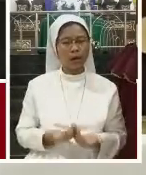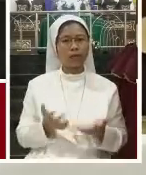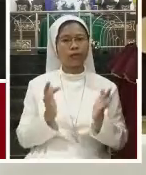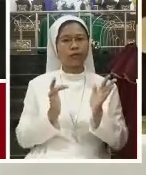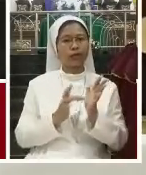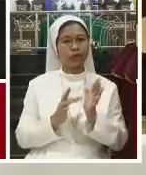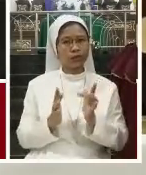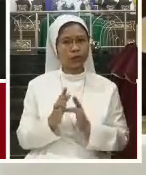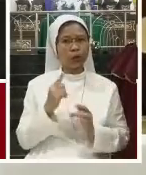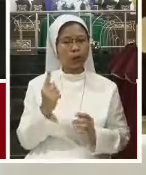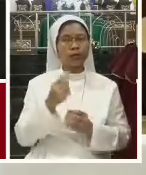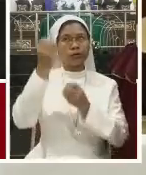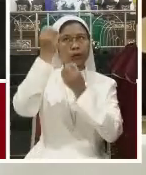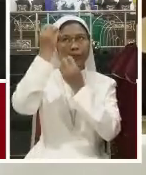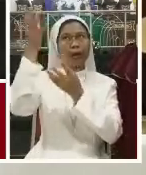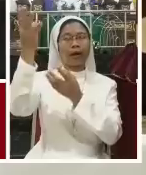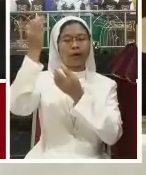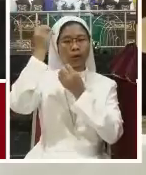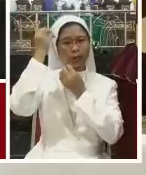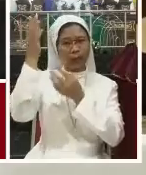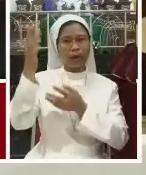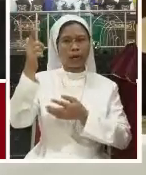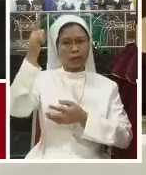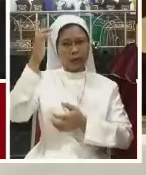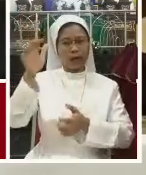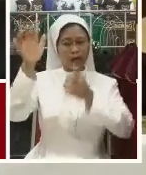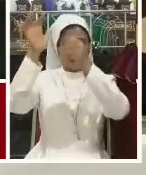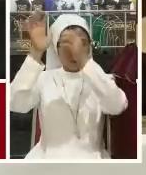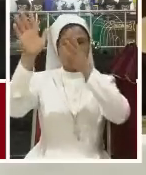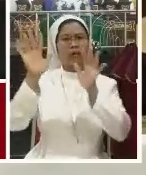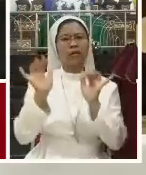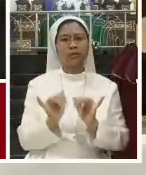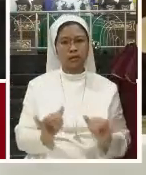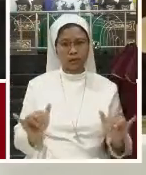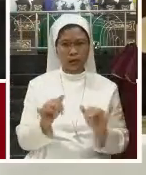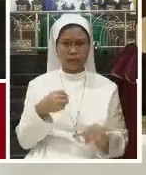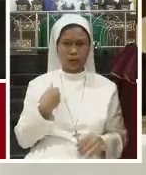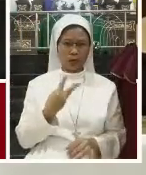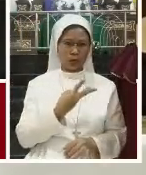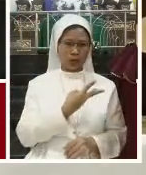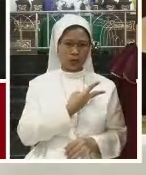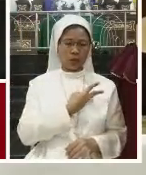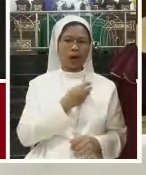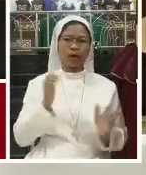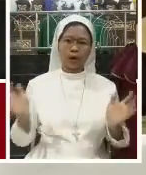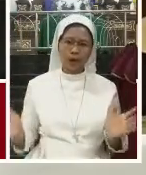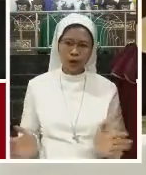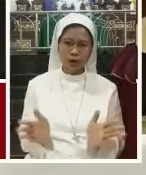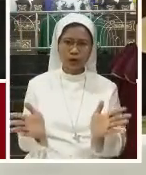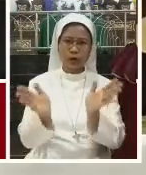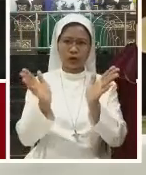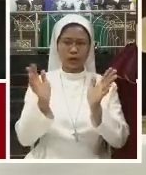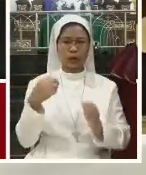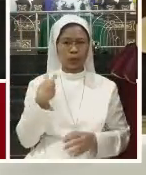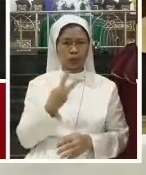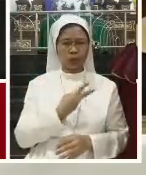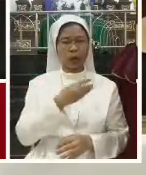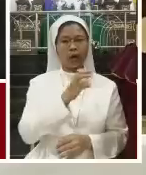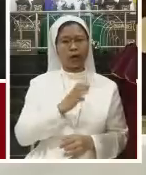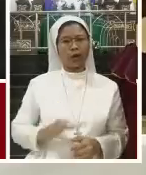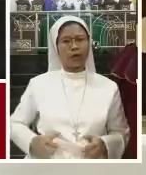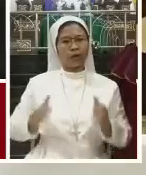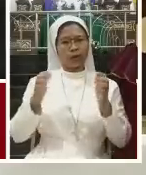obediente, masunod-sunod sa siyang Ama, siring man inagyatang kita bilang mga Kristiyano na